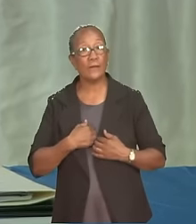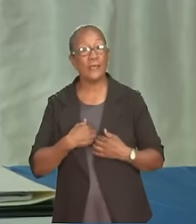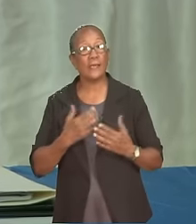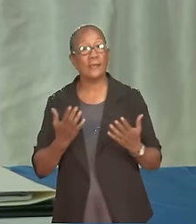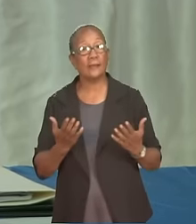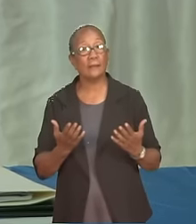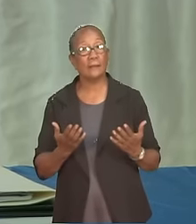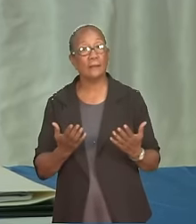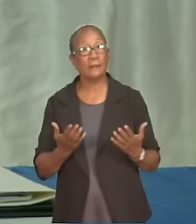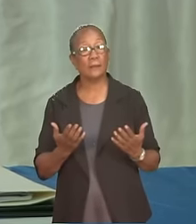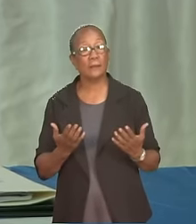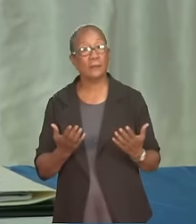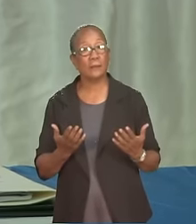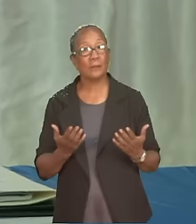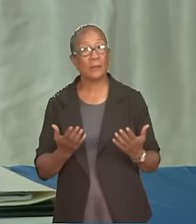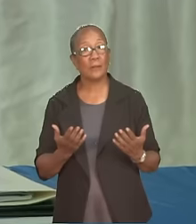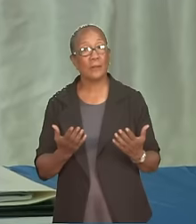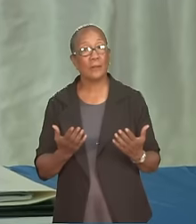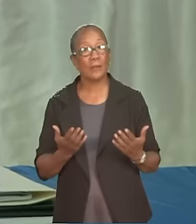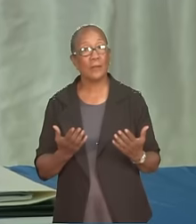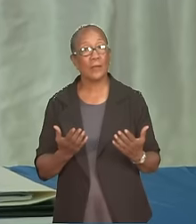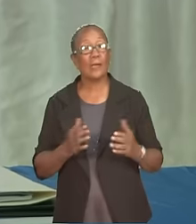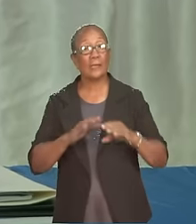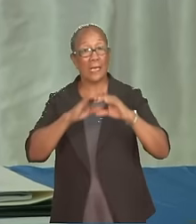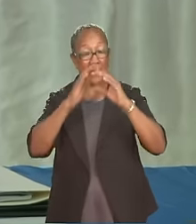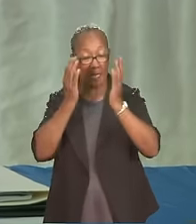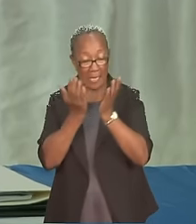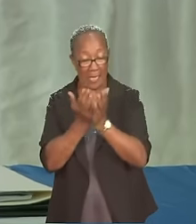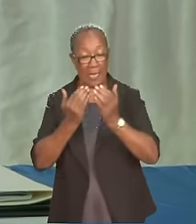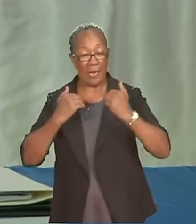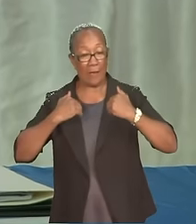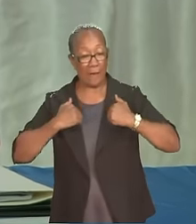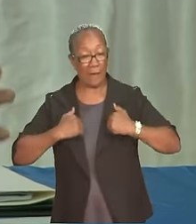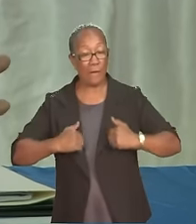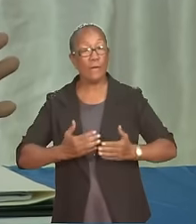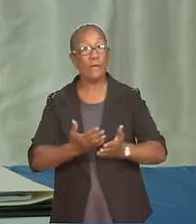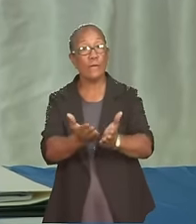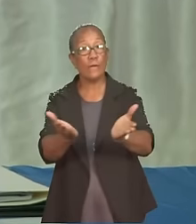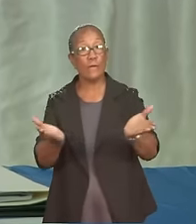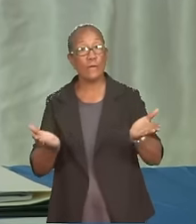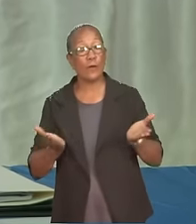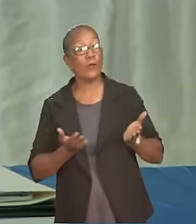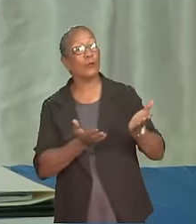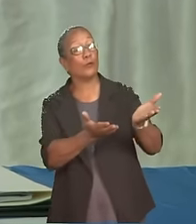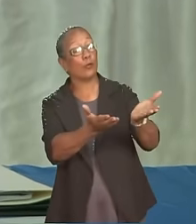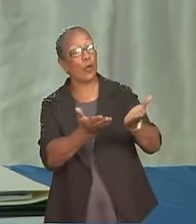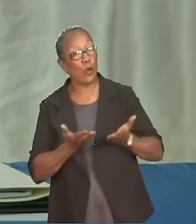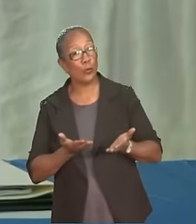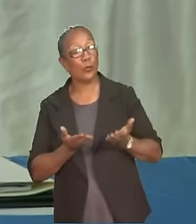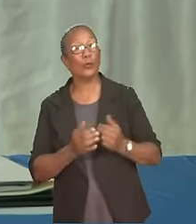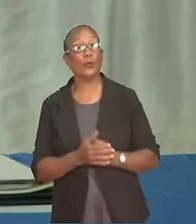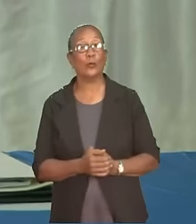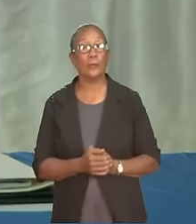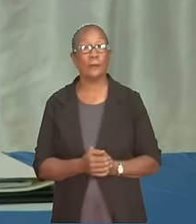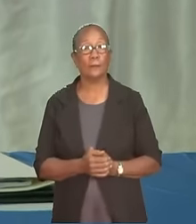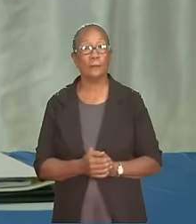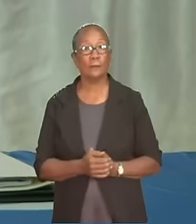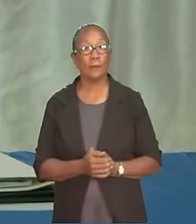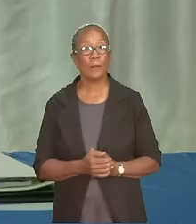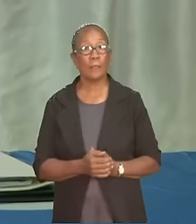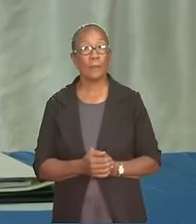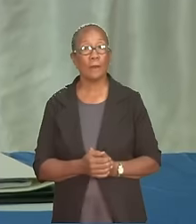Lelydorp, waar het hele volk is uitgenodigd. Daar is mijn jaardag gevierd met het